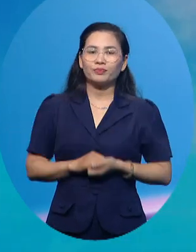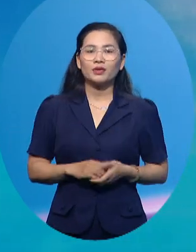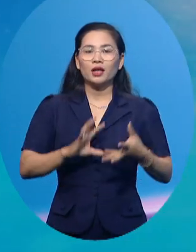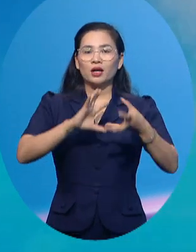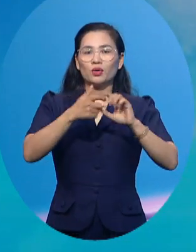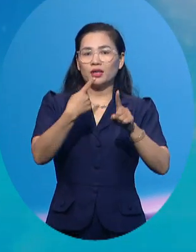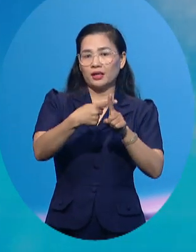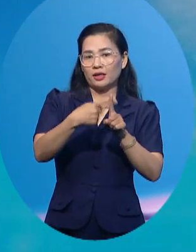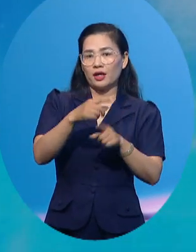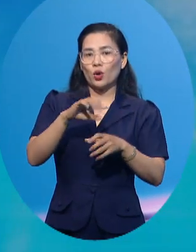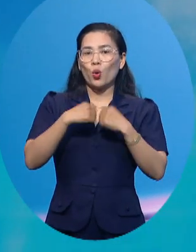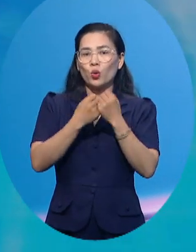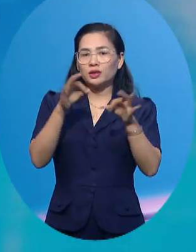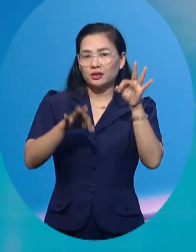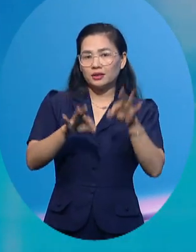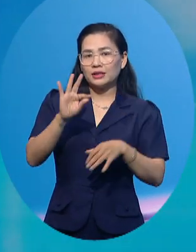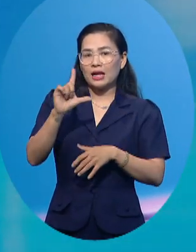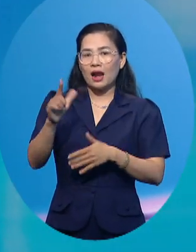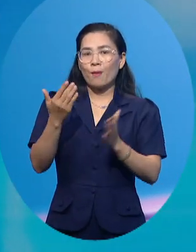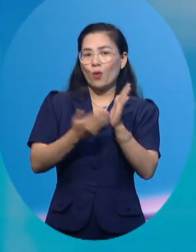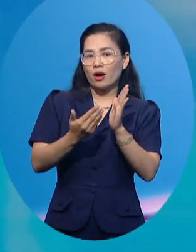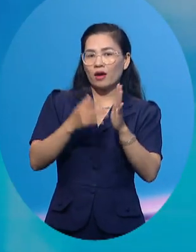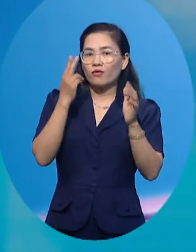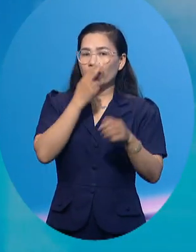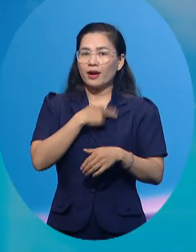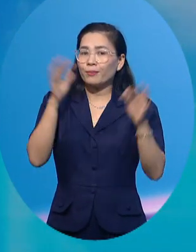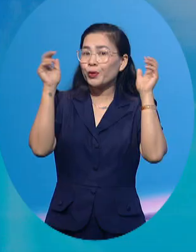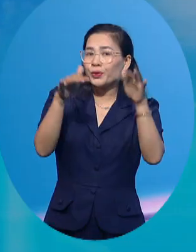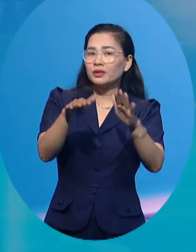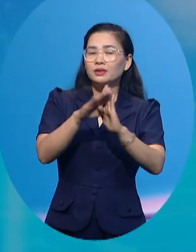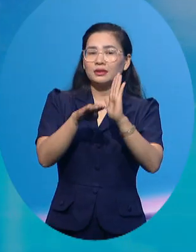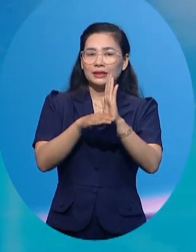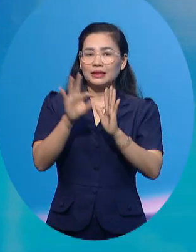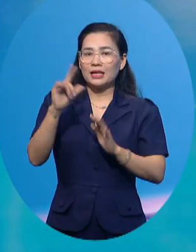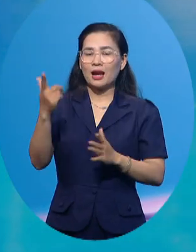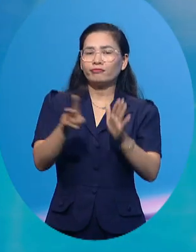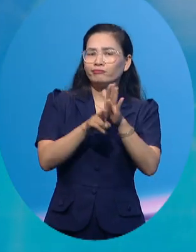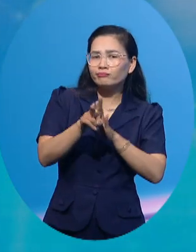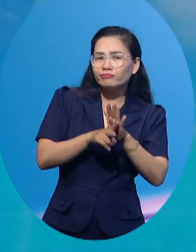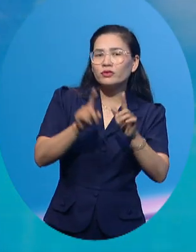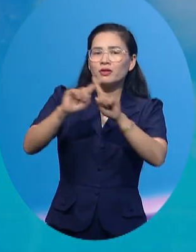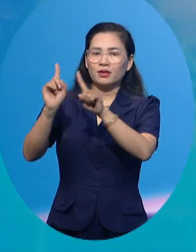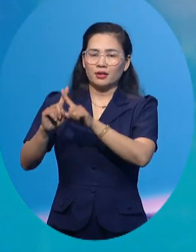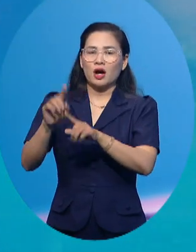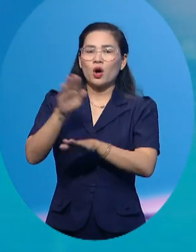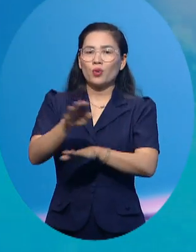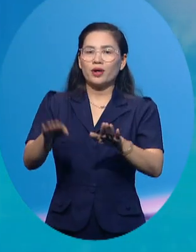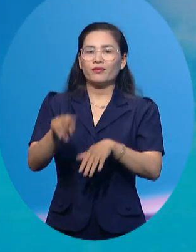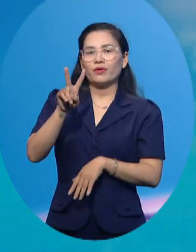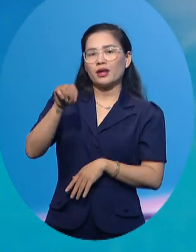Công ty cổ phần Hội chợ triển lãm và quảng cáo Việt Nam tổ chức triển lãm quốc tế máy móc, thiết bị, công nghệ và sản phẩm công nghiệp Vinamark